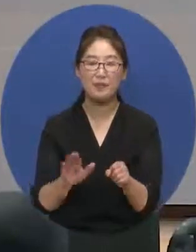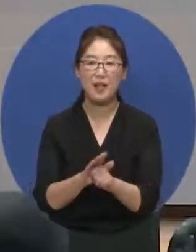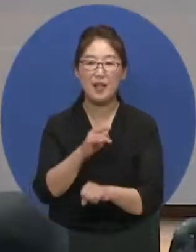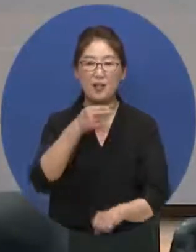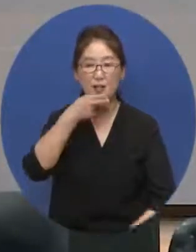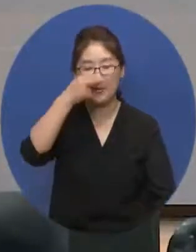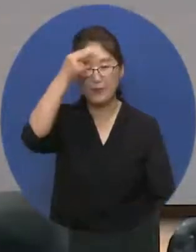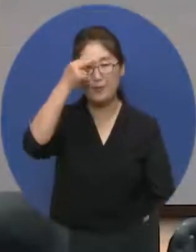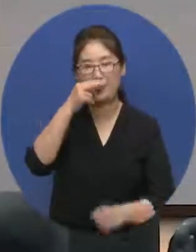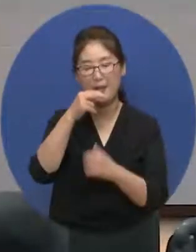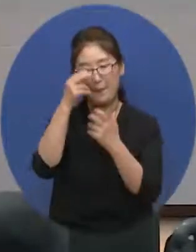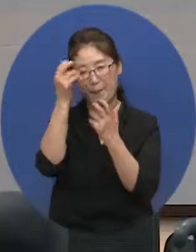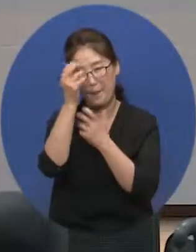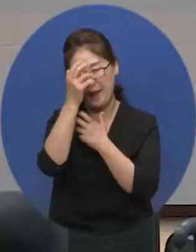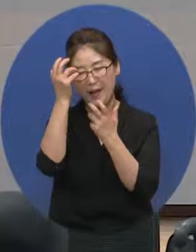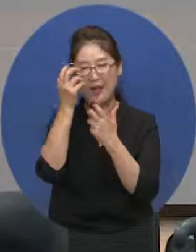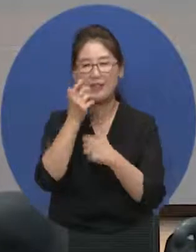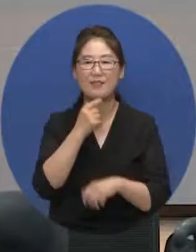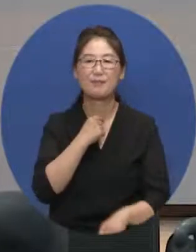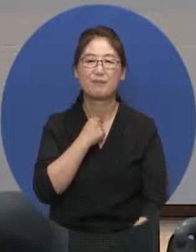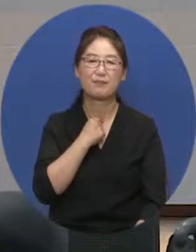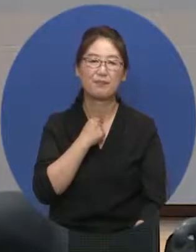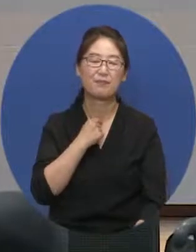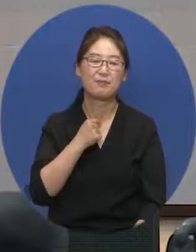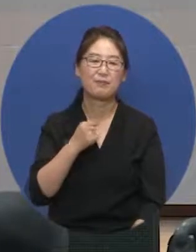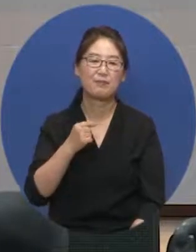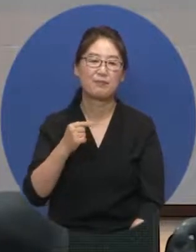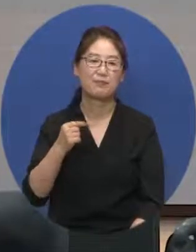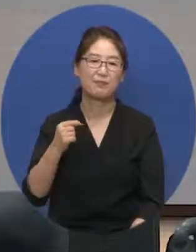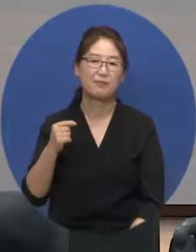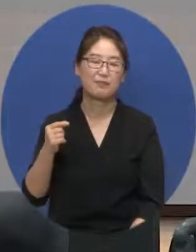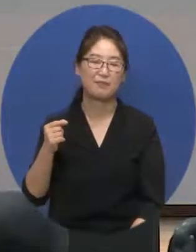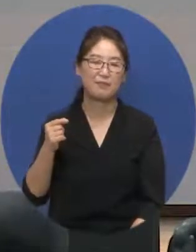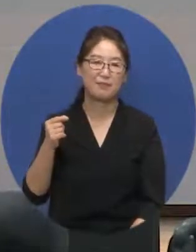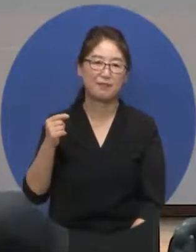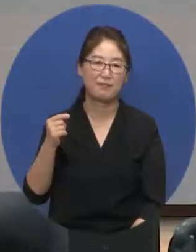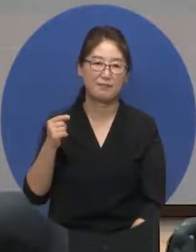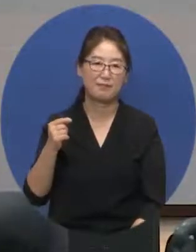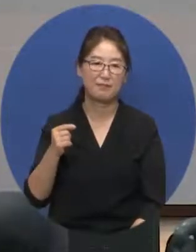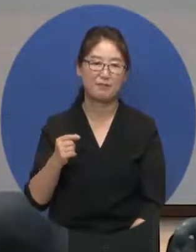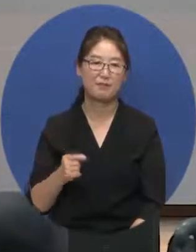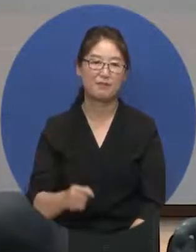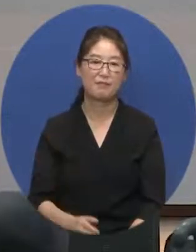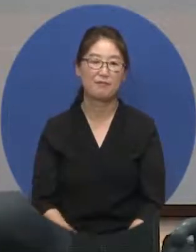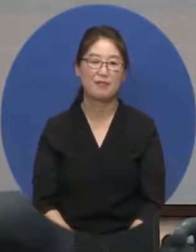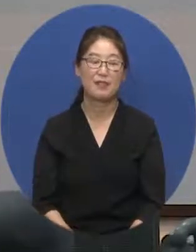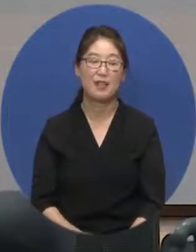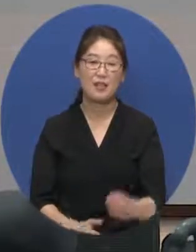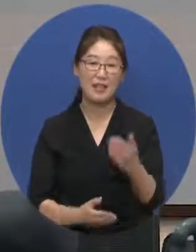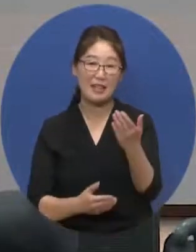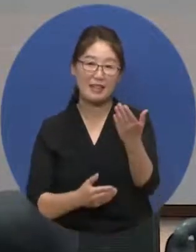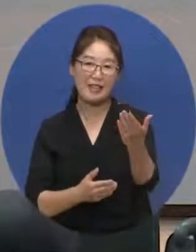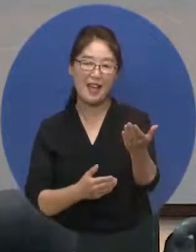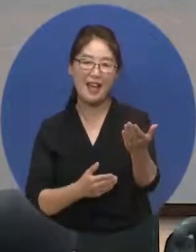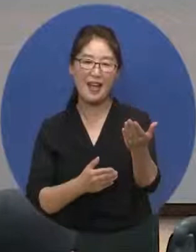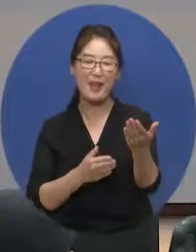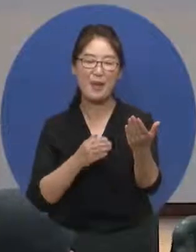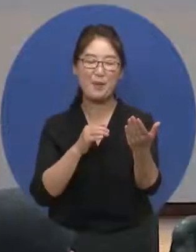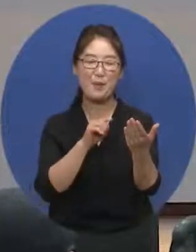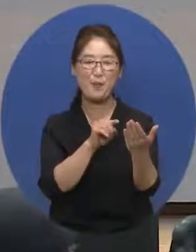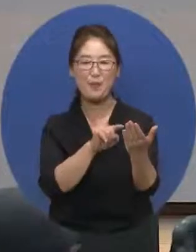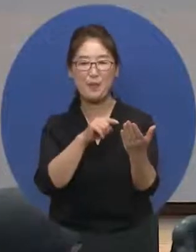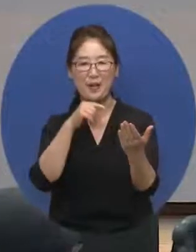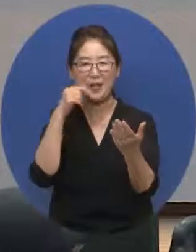사랑술에 빠지고 싶어, 빠지고 싶어, 빠지고 싶어. 그대에게